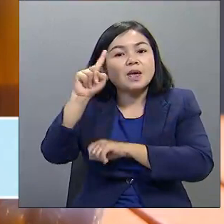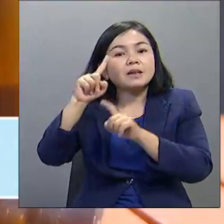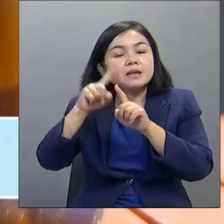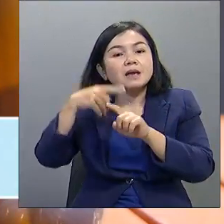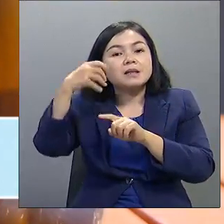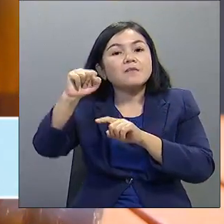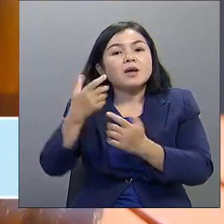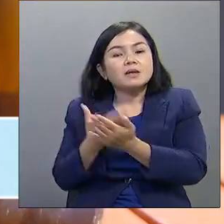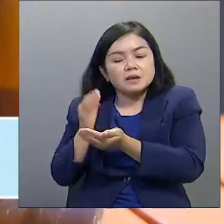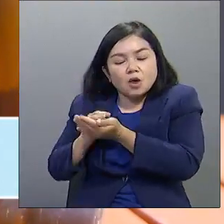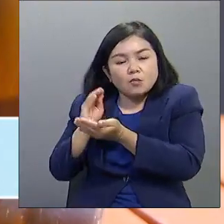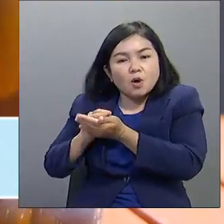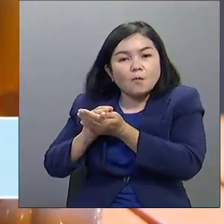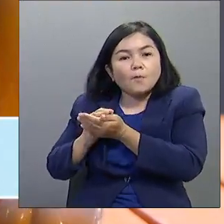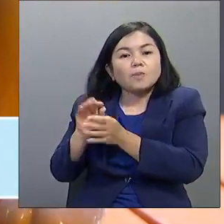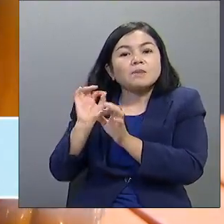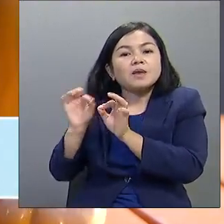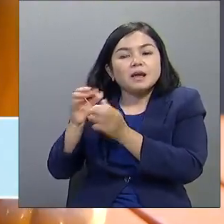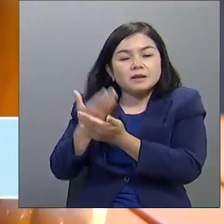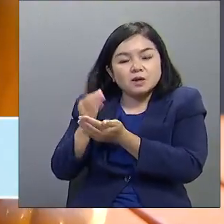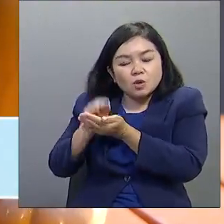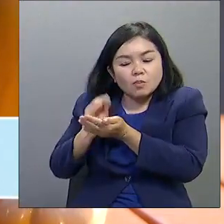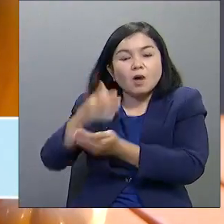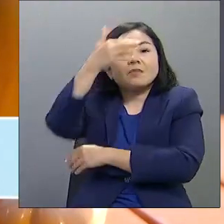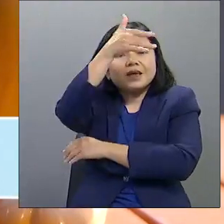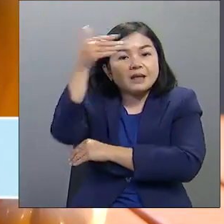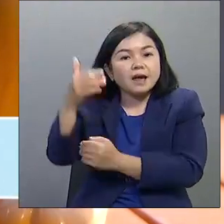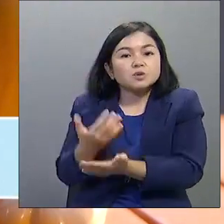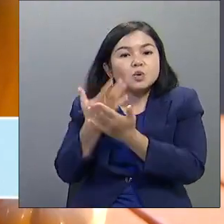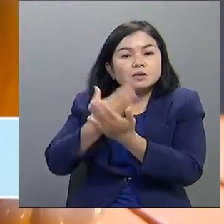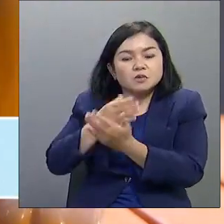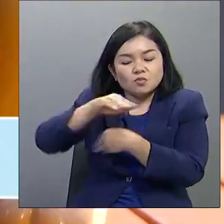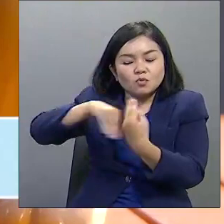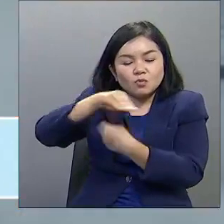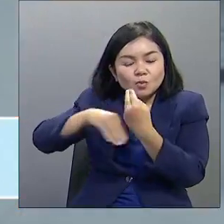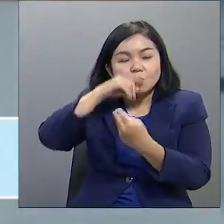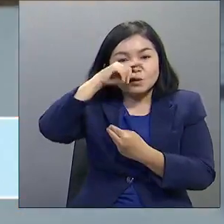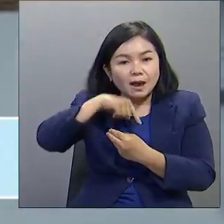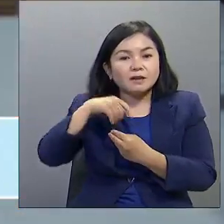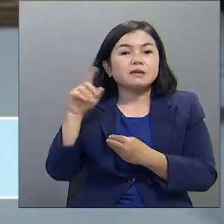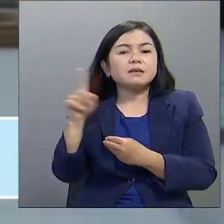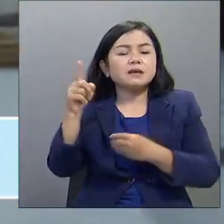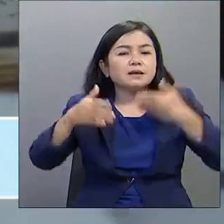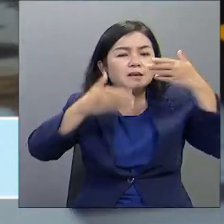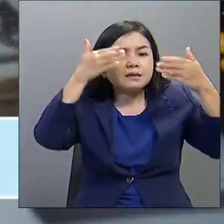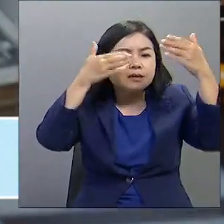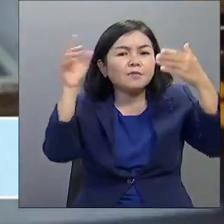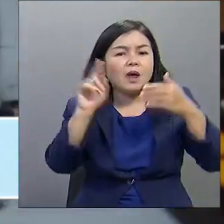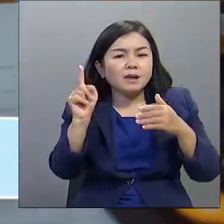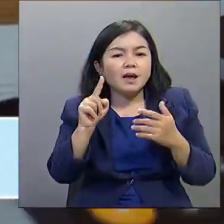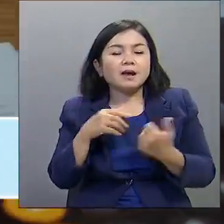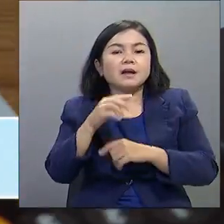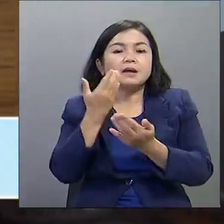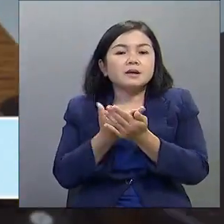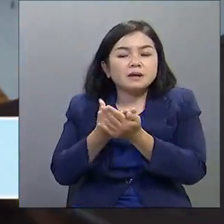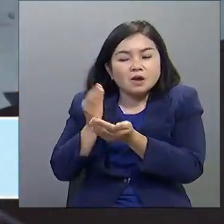เป็นวันออมแห่งชาติเพื่อสร้างวินัยในการใช้จ่ายเก็บออมและฟื้นฟูเศรษฐกิจของประเทศค่ะส่วนกิจกรรมนั้นนะคะก็จะมีเรื่องของวันออม